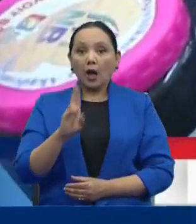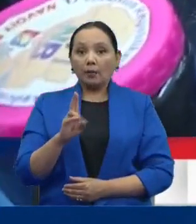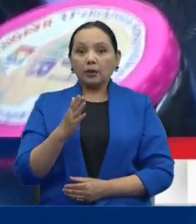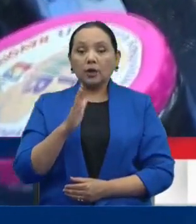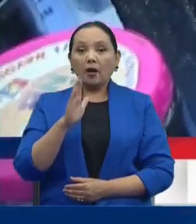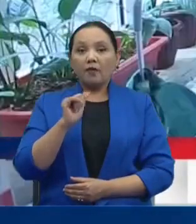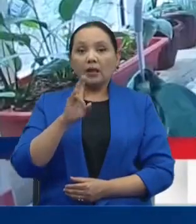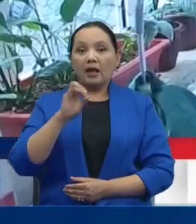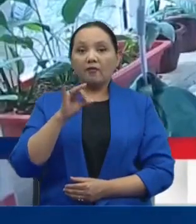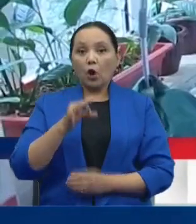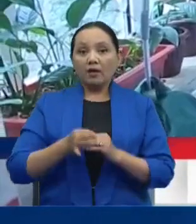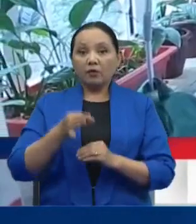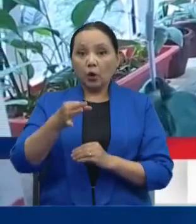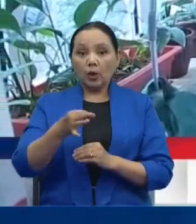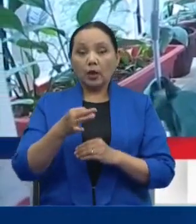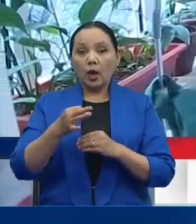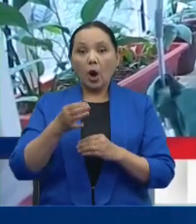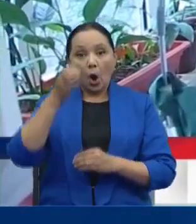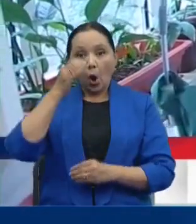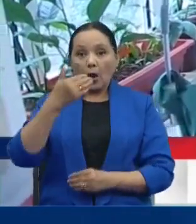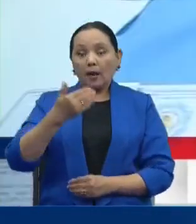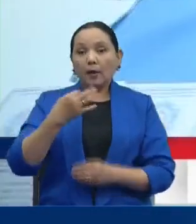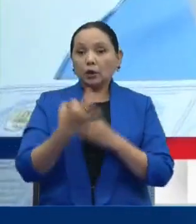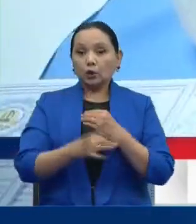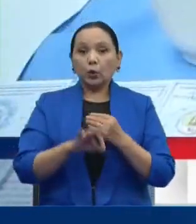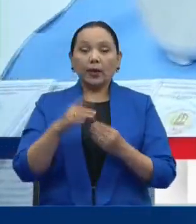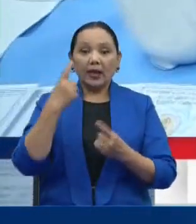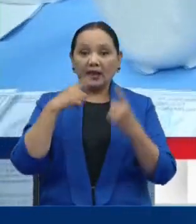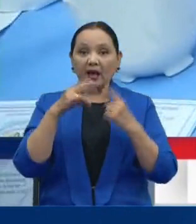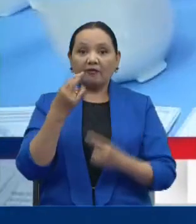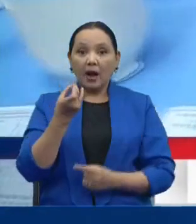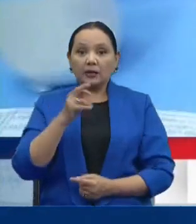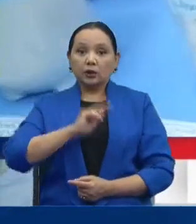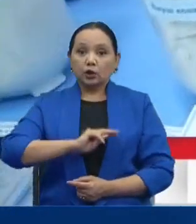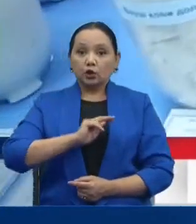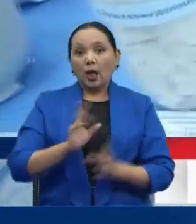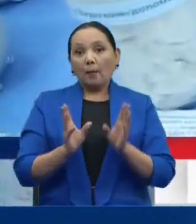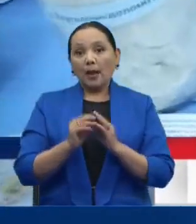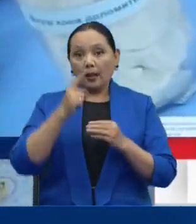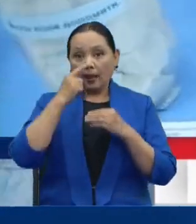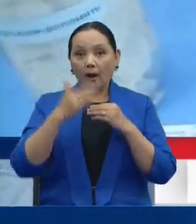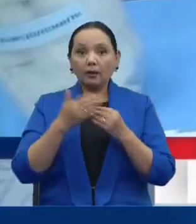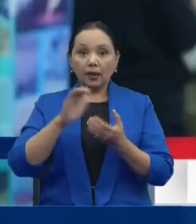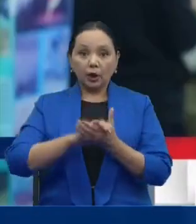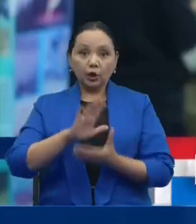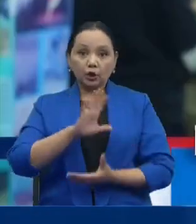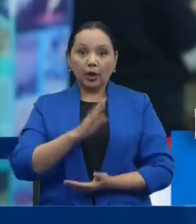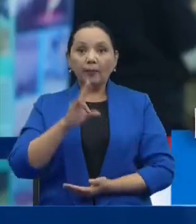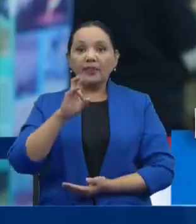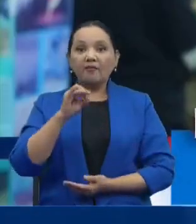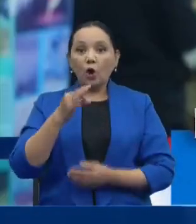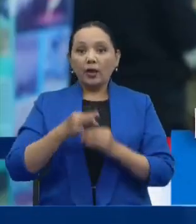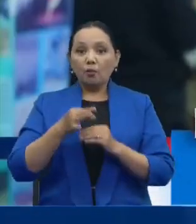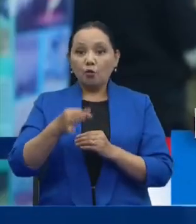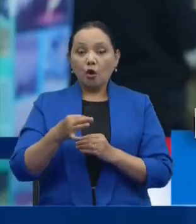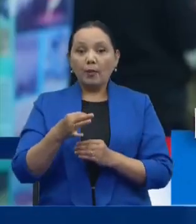va Navoiy hududiy bo'limlari olimlarining eng so'nggi innovatsion ilmiy ishlanmalari bilan yaqindan tanishdilar. Navoiy bo'limi